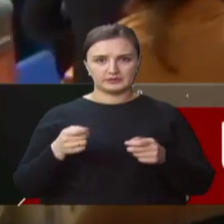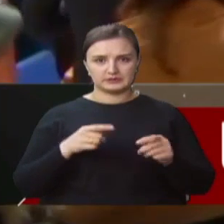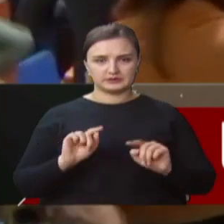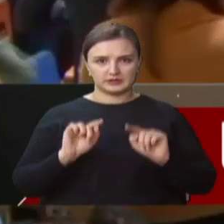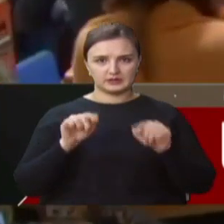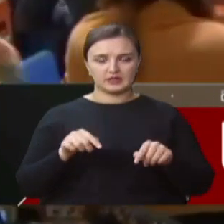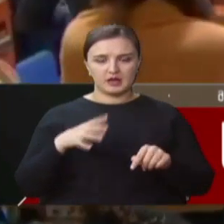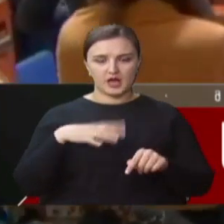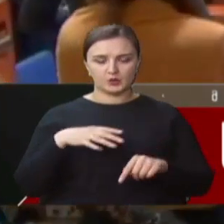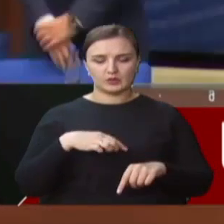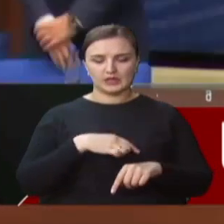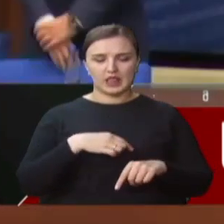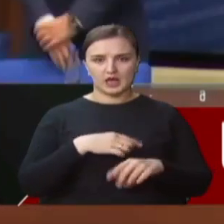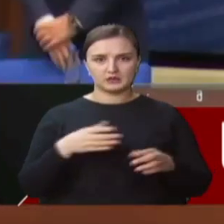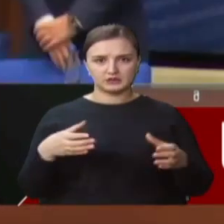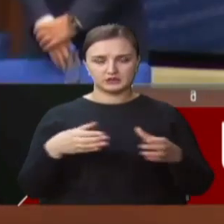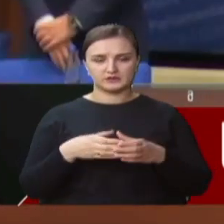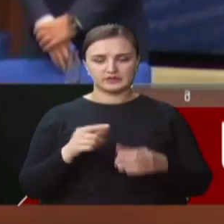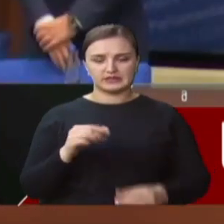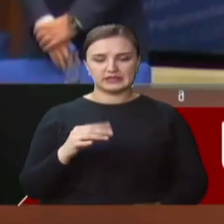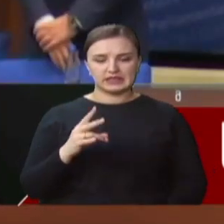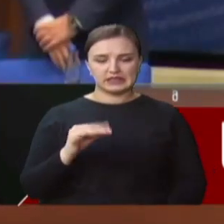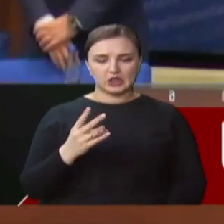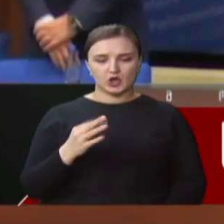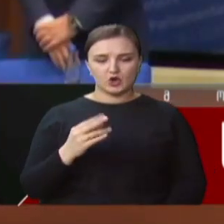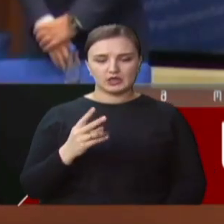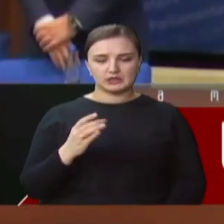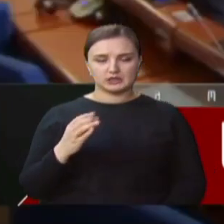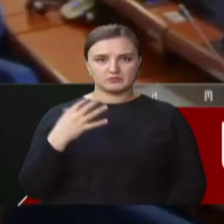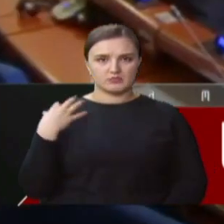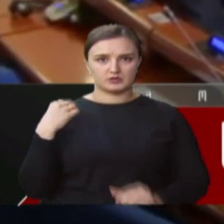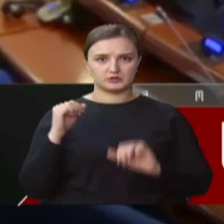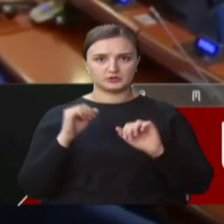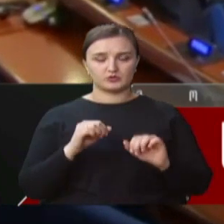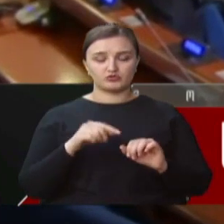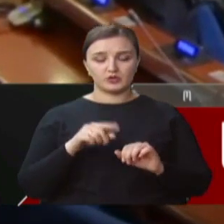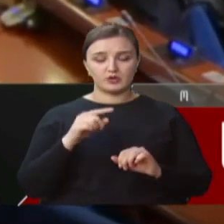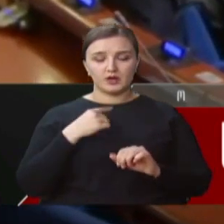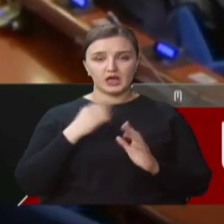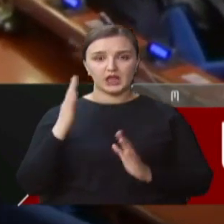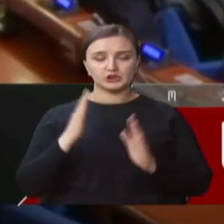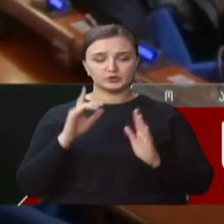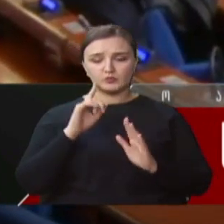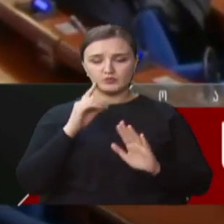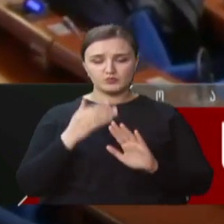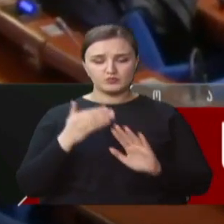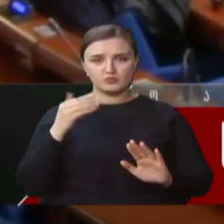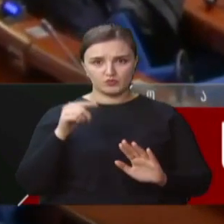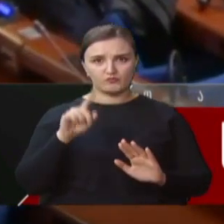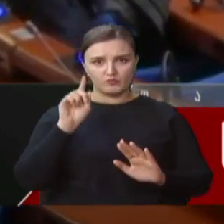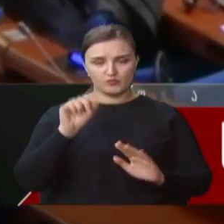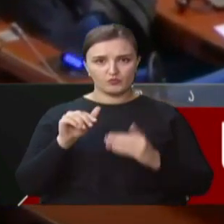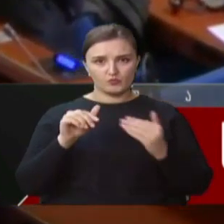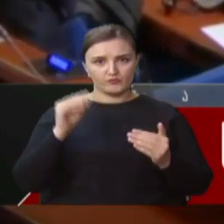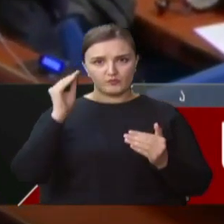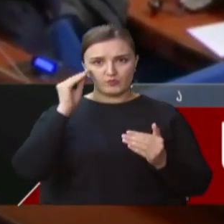შორის ქართული დელეგაციის წევრებმაც სწორედ თინი ქოქსს დაუჭირეს მხარი და ჯერ კიდევ კენჭისყრამდე უცნობილი იყო ქართული დელეგაციის წევრების პოზიცია,